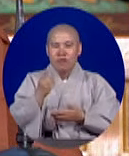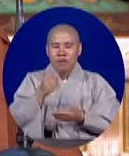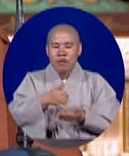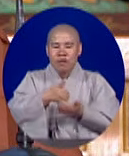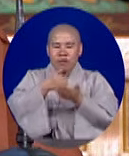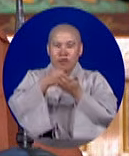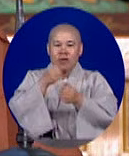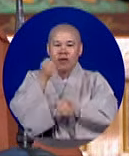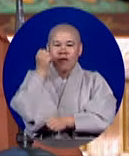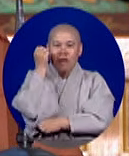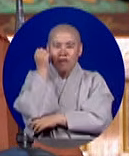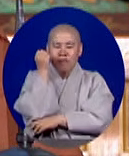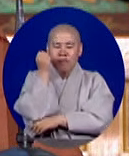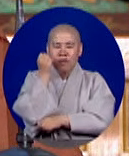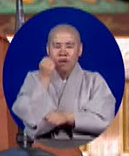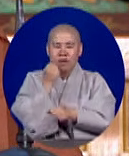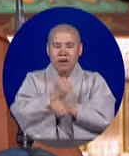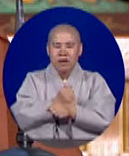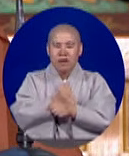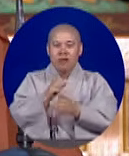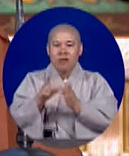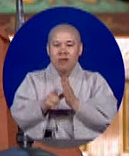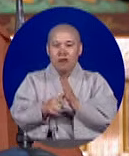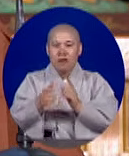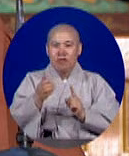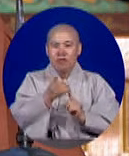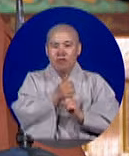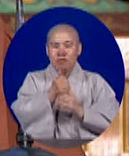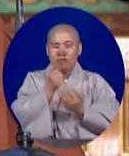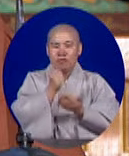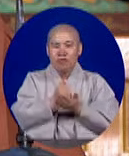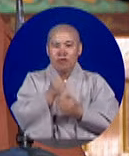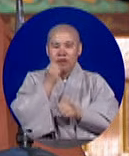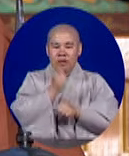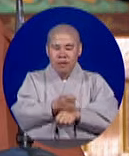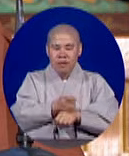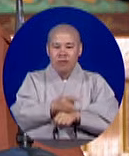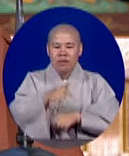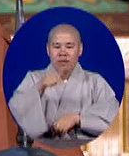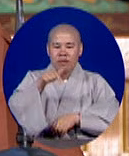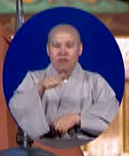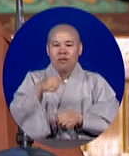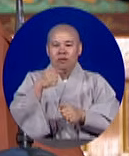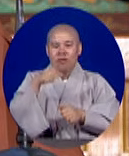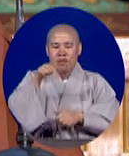할 때는 불성. 이게 이제 이런 걸 교학이라고 그래요.